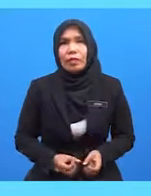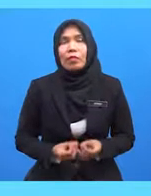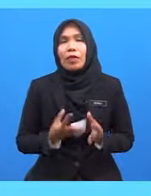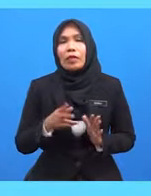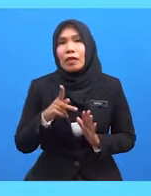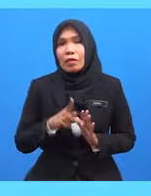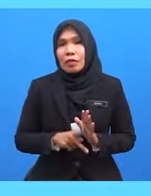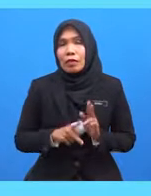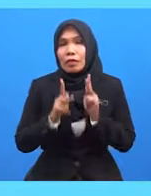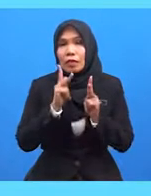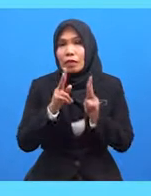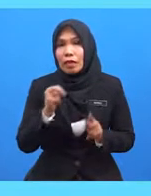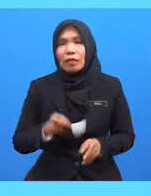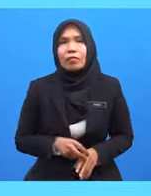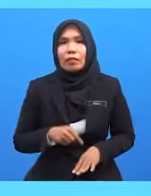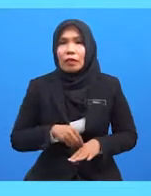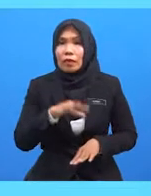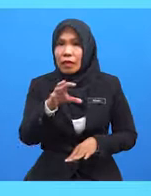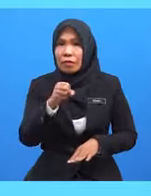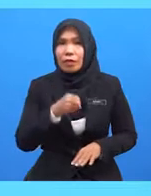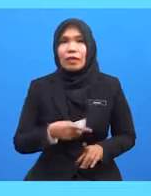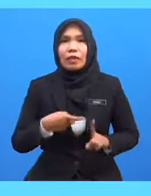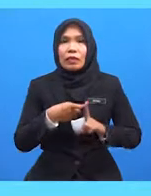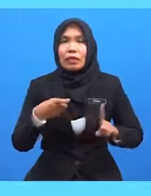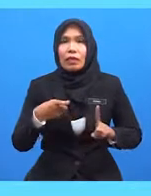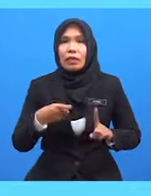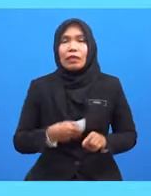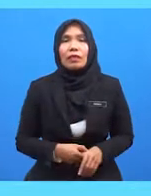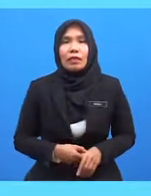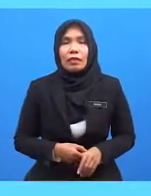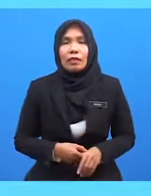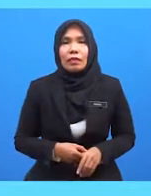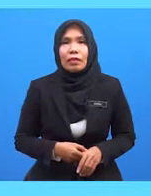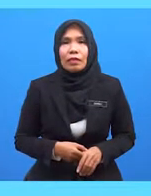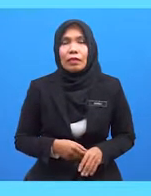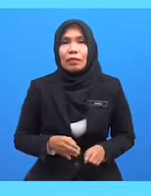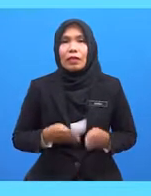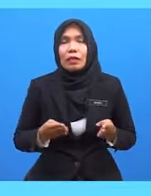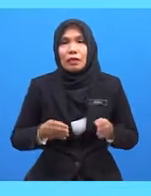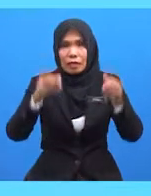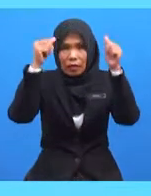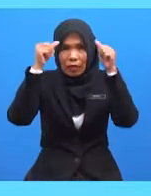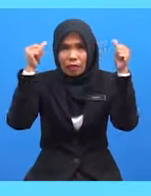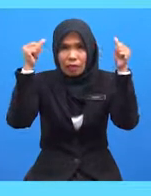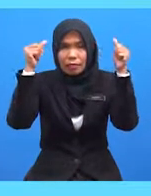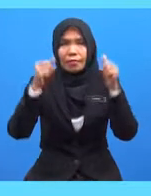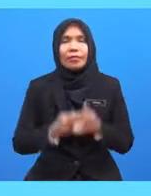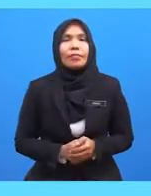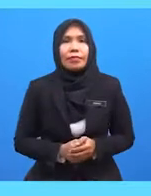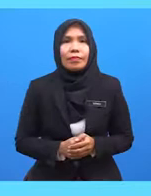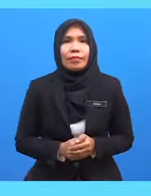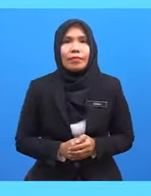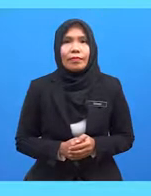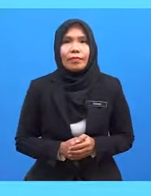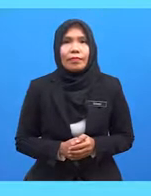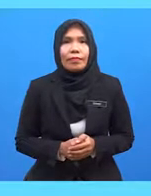daripada bahasa Arab kerana pengertiannya yang dimaksudkan daripada tidak